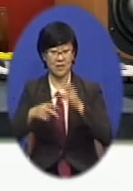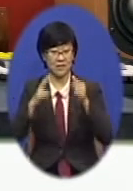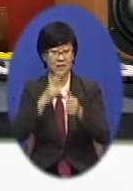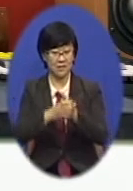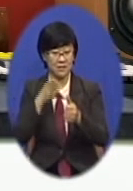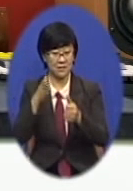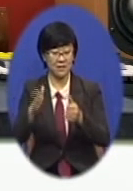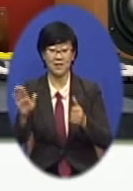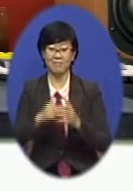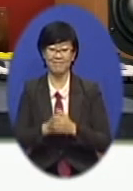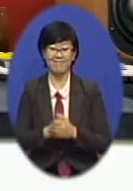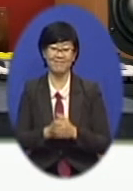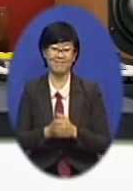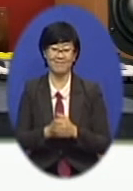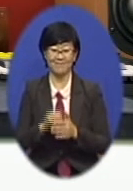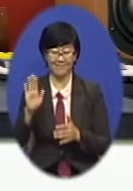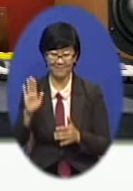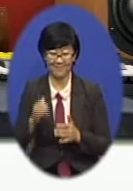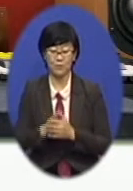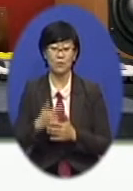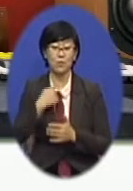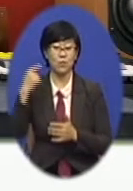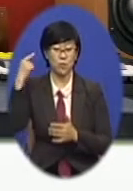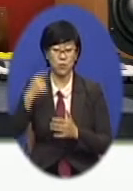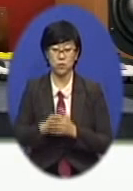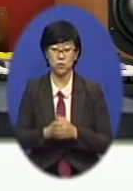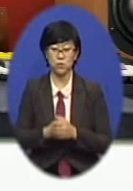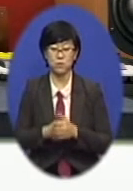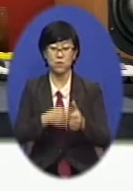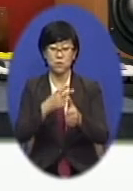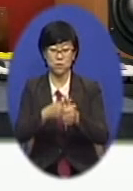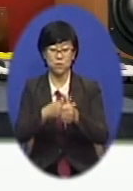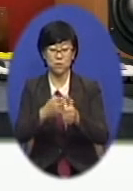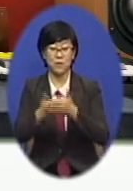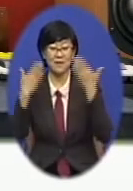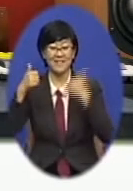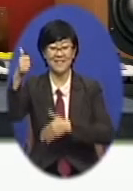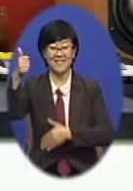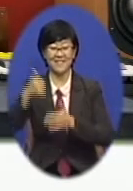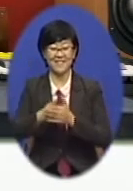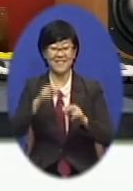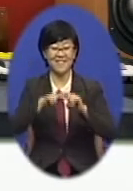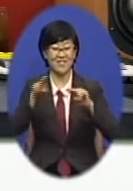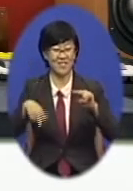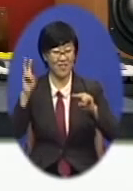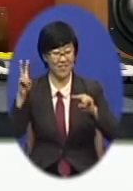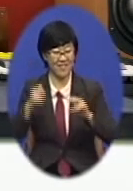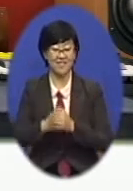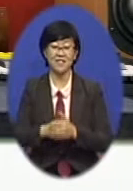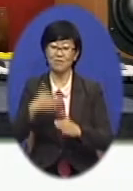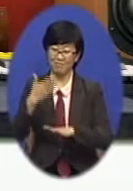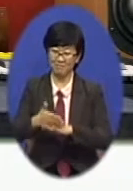않으셨어요? 아니요, 그렇지도 않습니다. 아니, 목소리가 교장 선생님으로 정년하신 분 아닌가 해서.